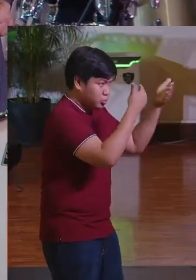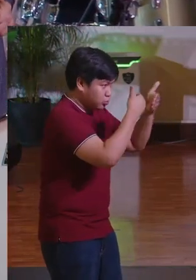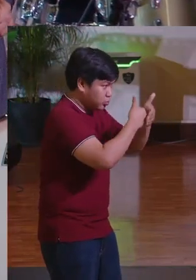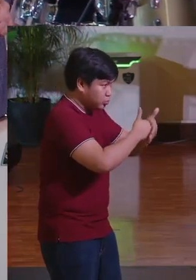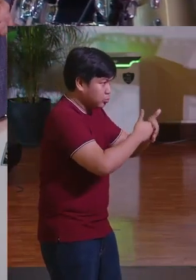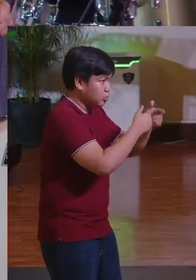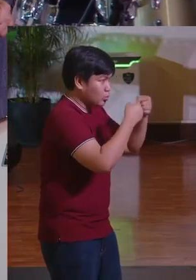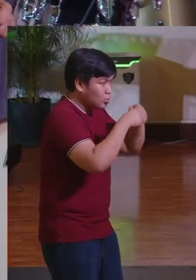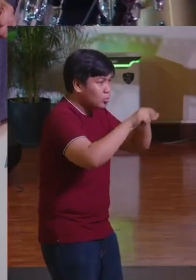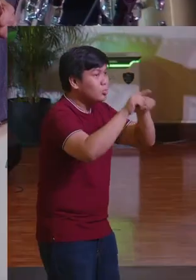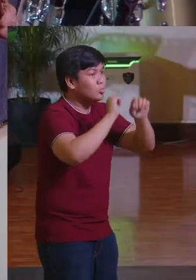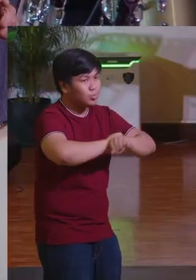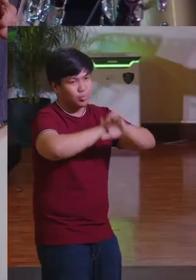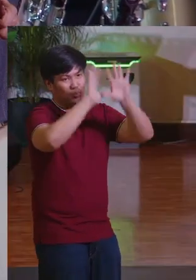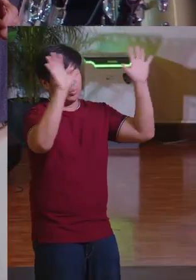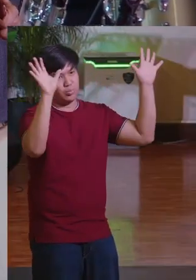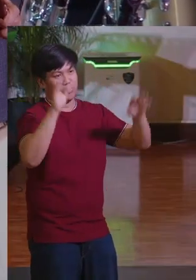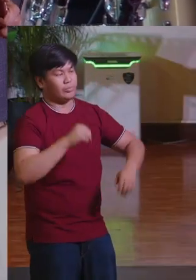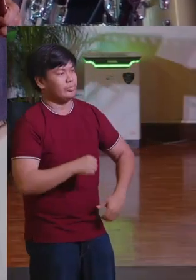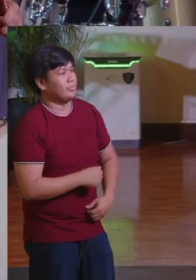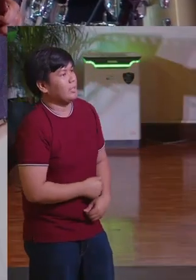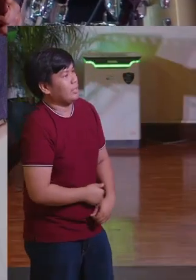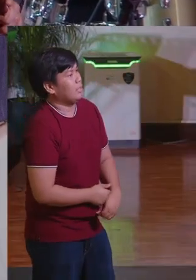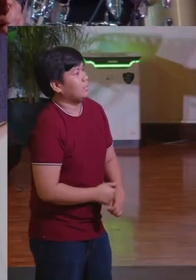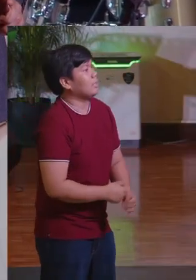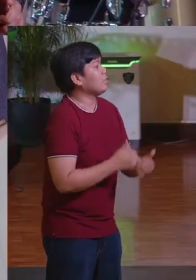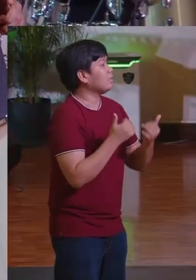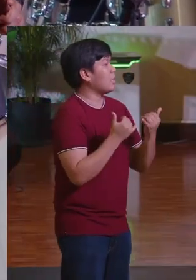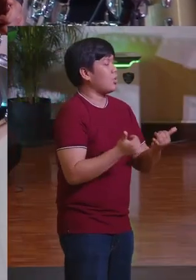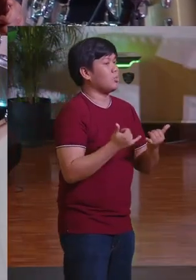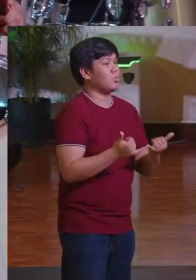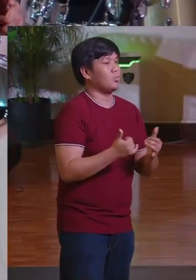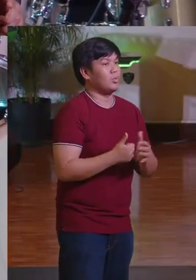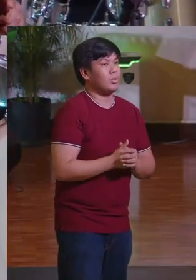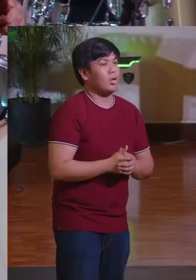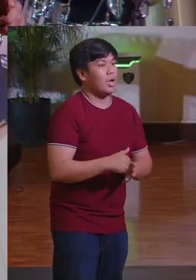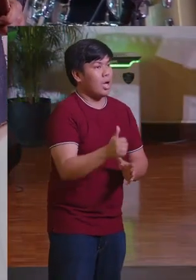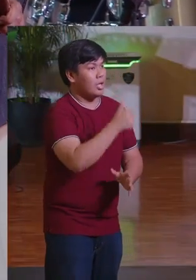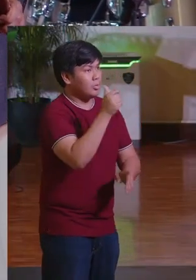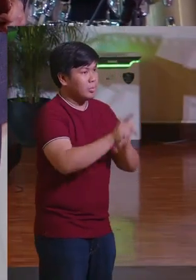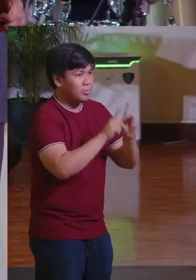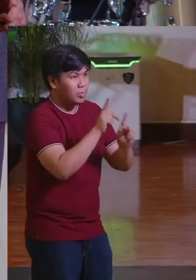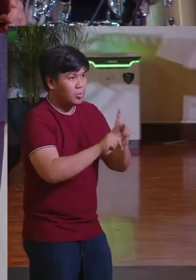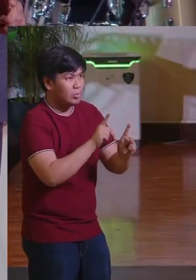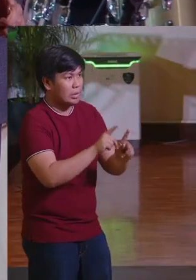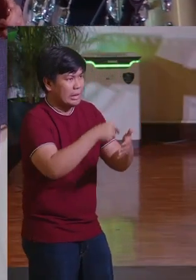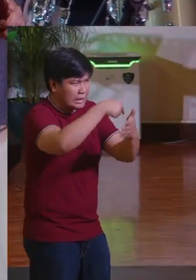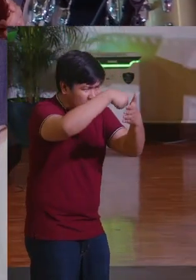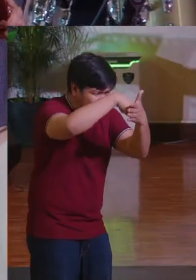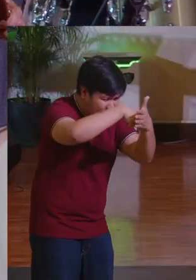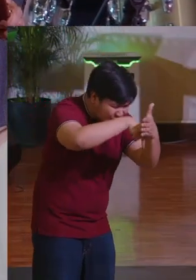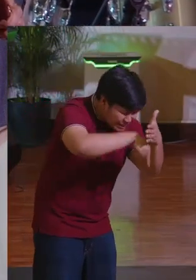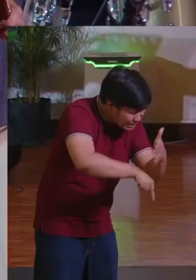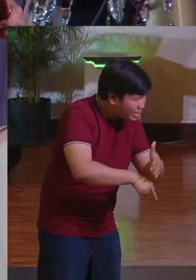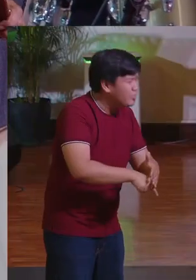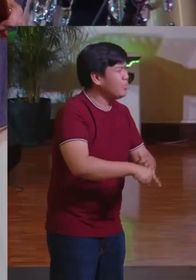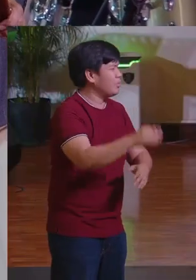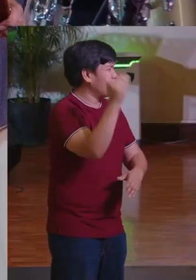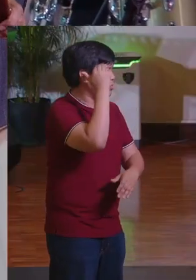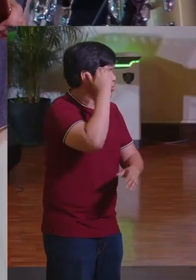May mga ibang tao po, napakalalim ng pagkakakilala sa Diyos sa Biblia, lahat.